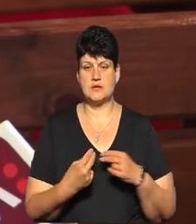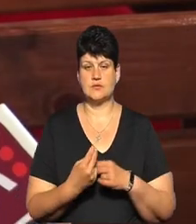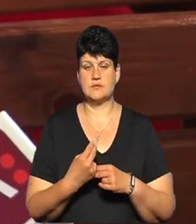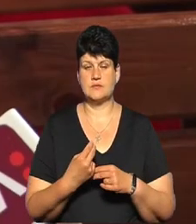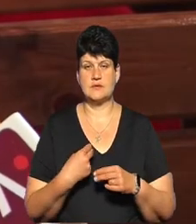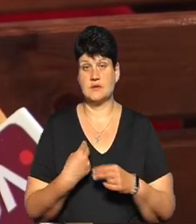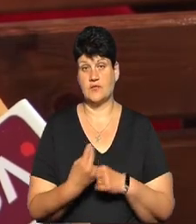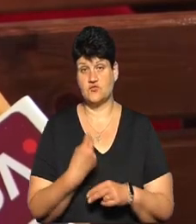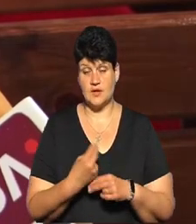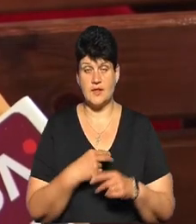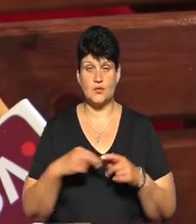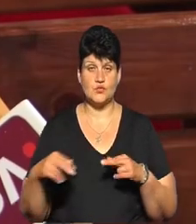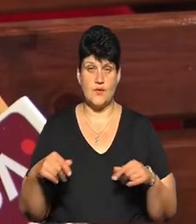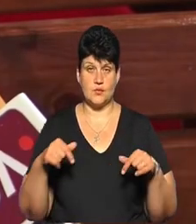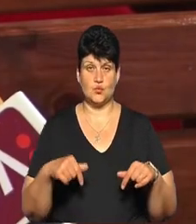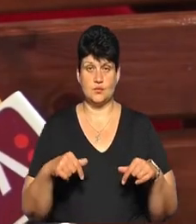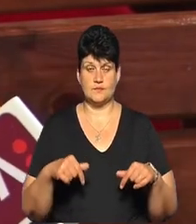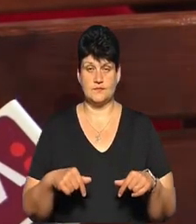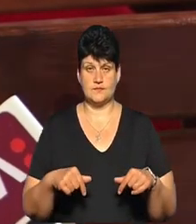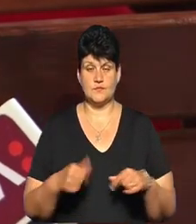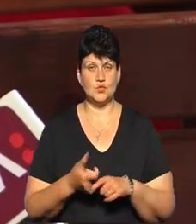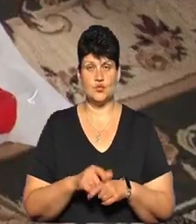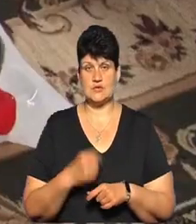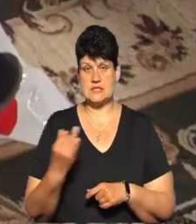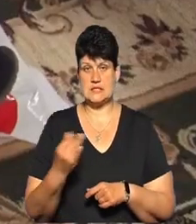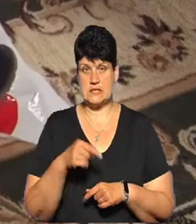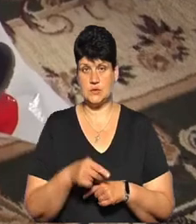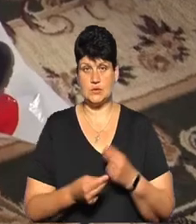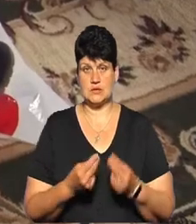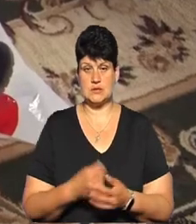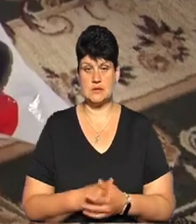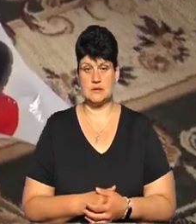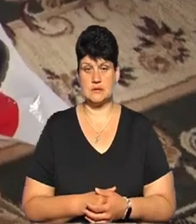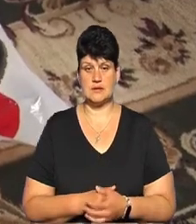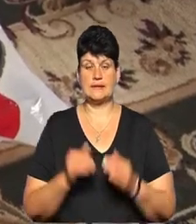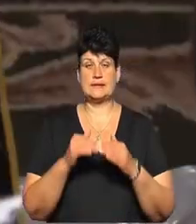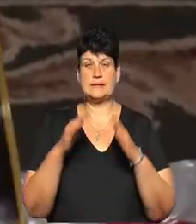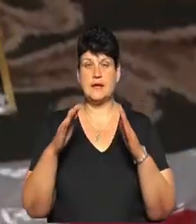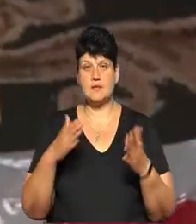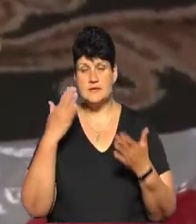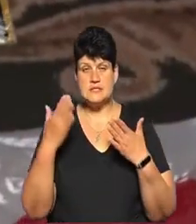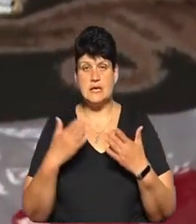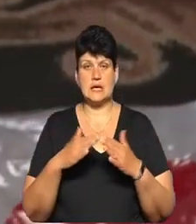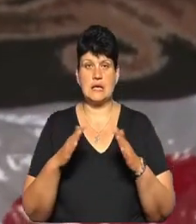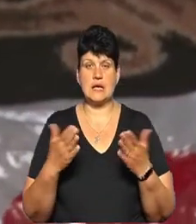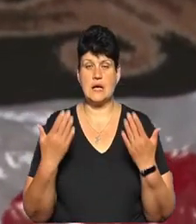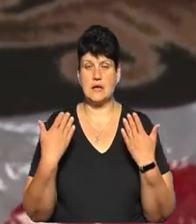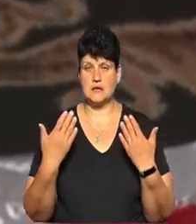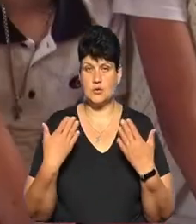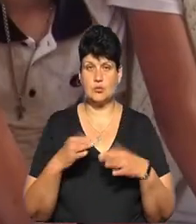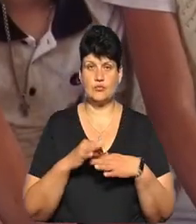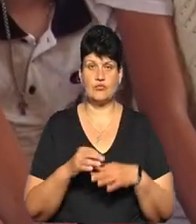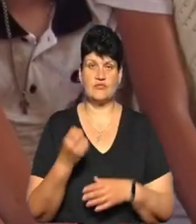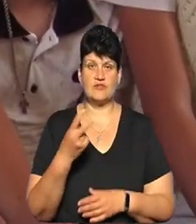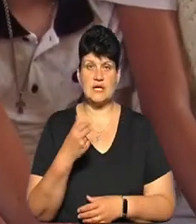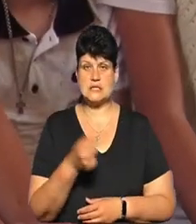навчили. І дуже цікаві тут ігри. Табір «Веселі канікули з Богом» на Тернопільщині проводять 12 років